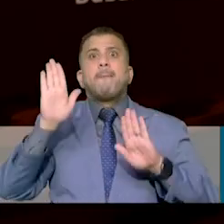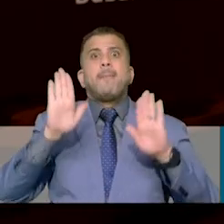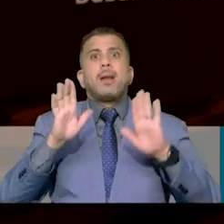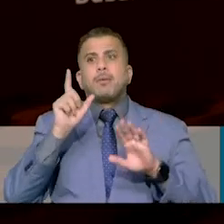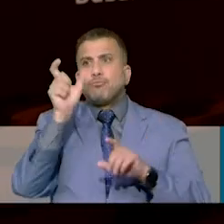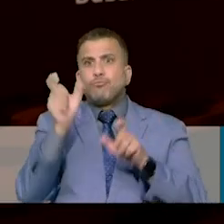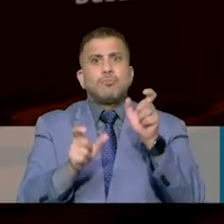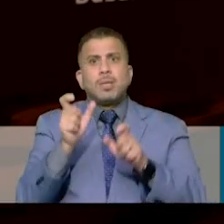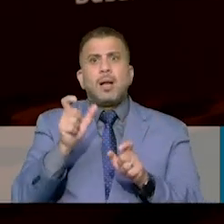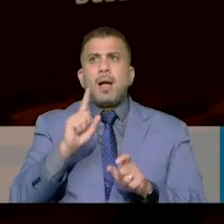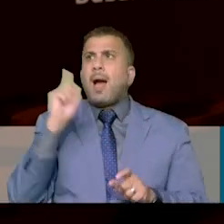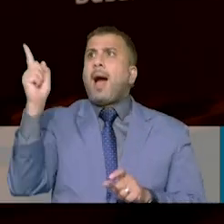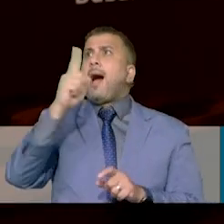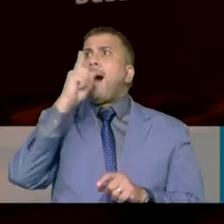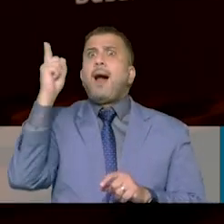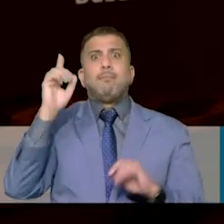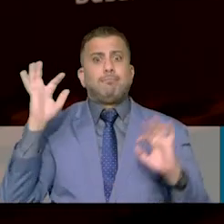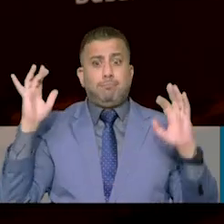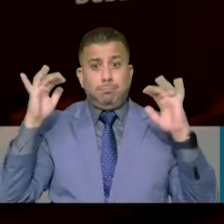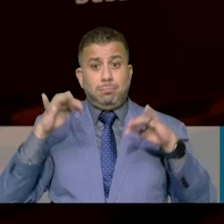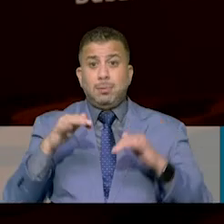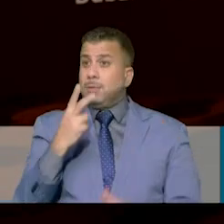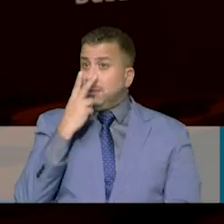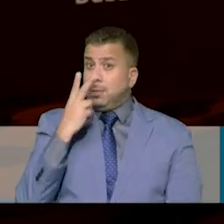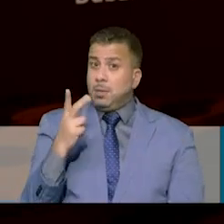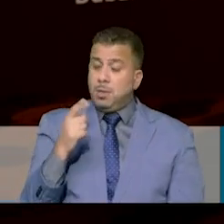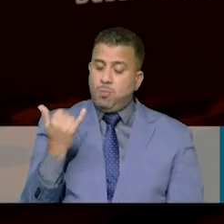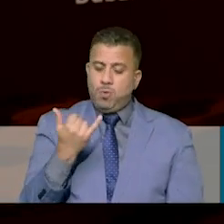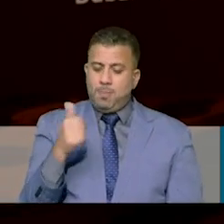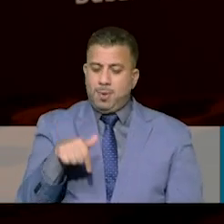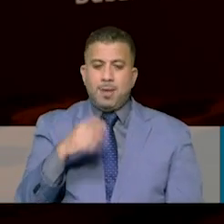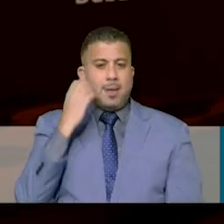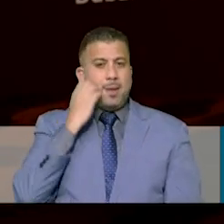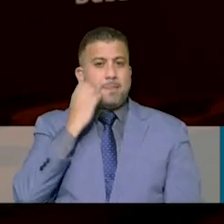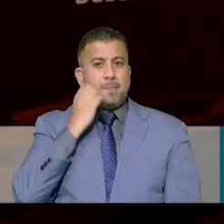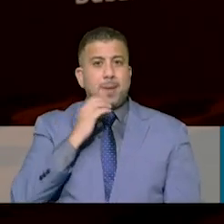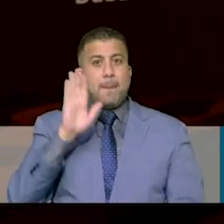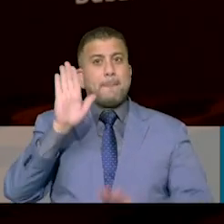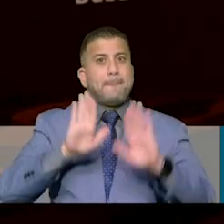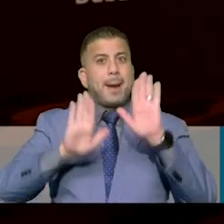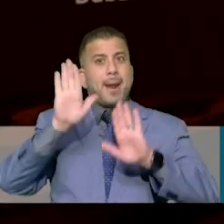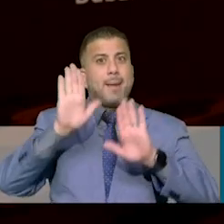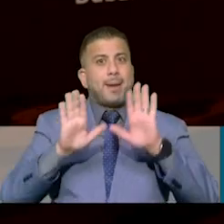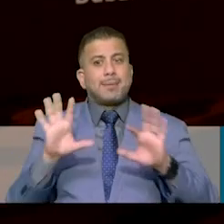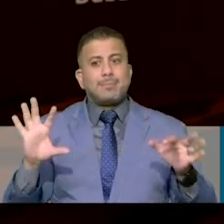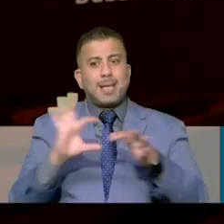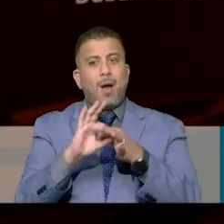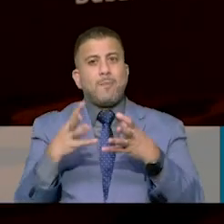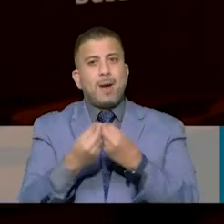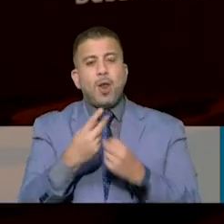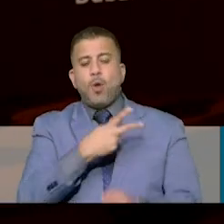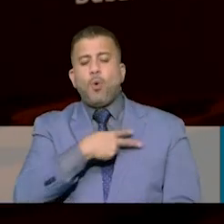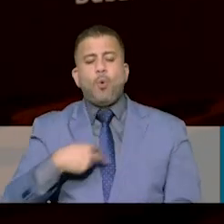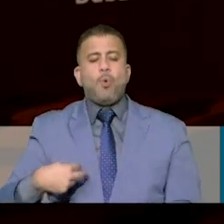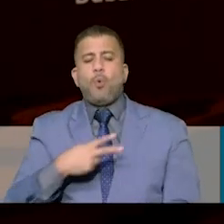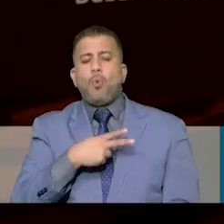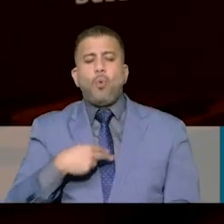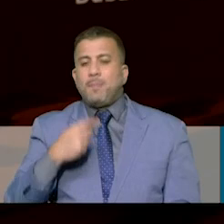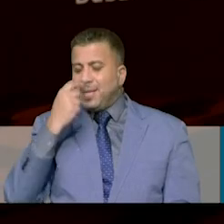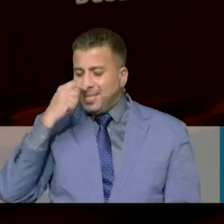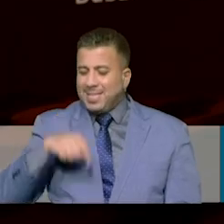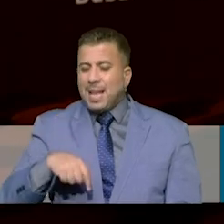مختلف برلمانات العالم وهذا يعكس الدور الكبير اللي تلعبه البرلمانات في التعاون مع الحكومات في الالتزام